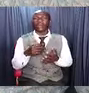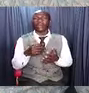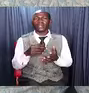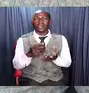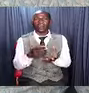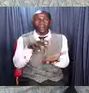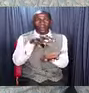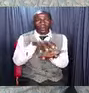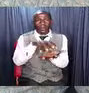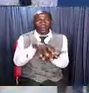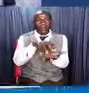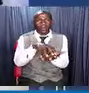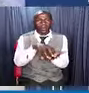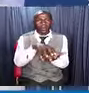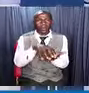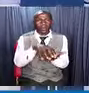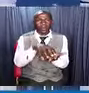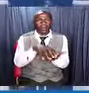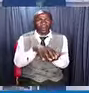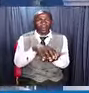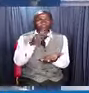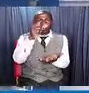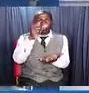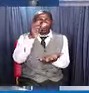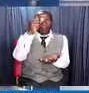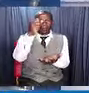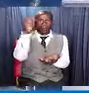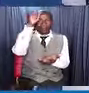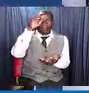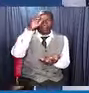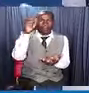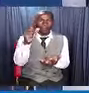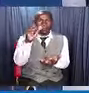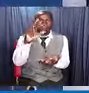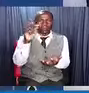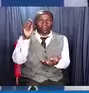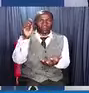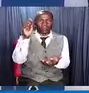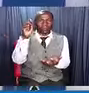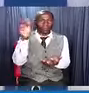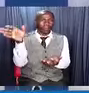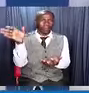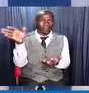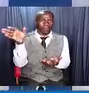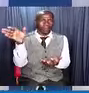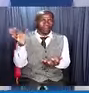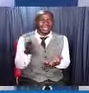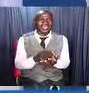want a cake for a wedding. Kuna Sara Kayadi hapa. There is Sara Kayadi. Promotion. I'm promoting.